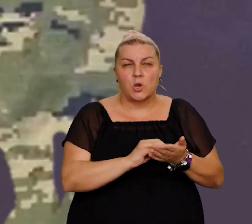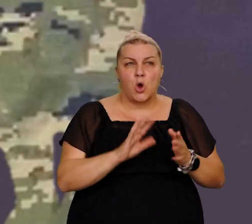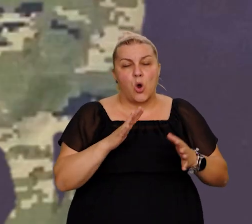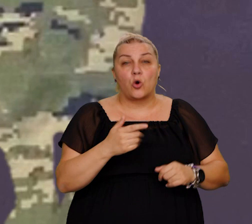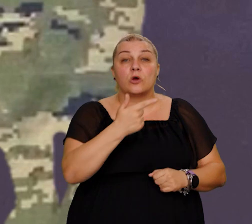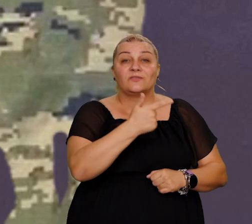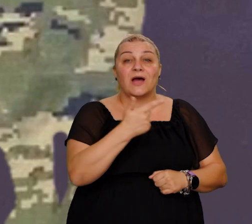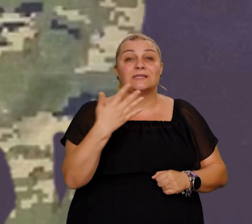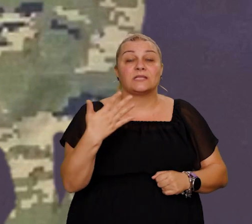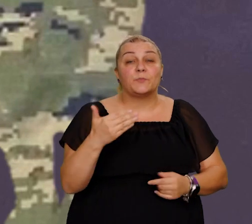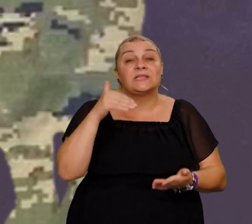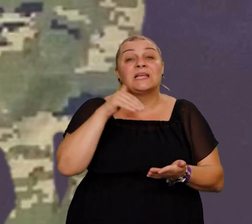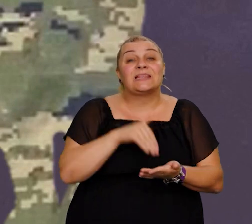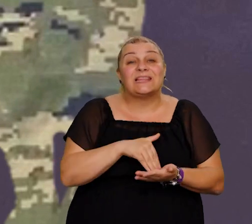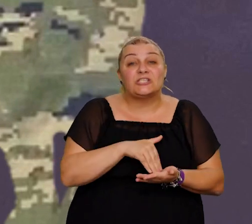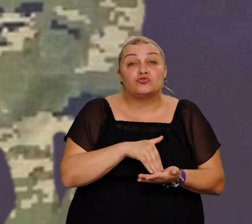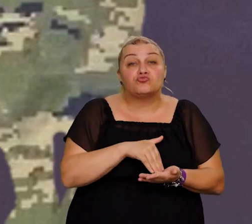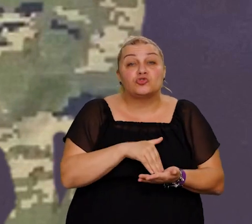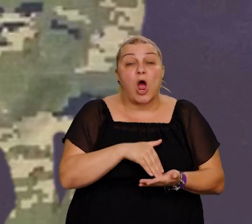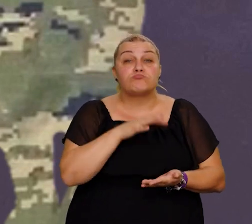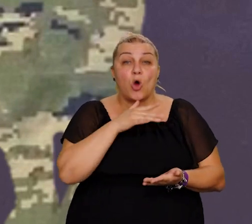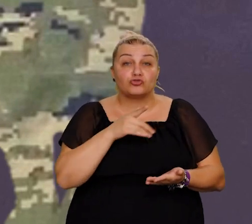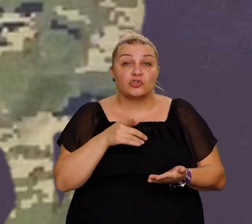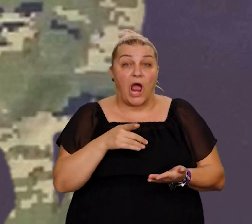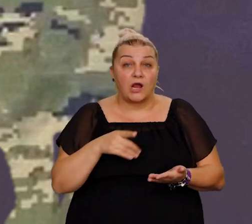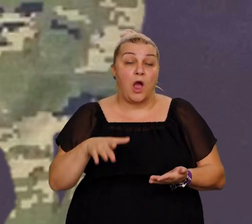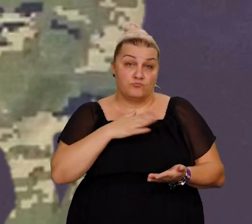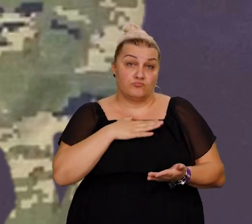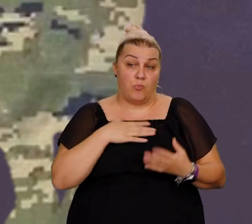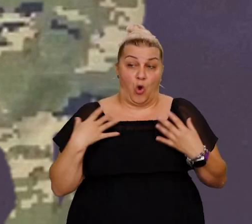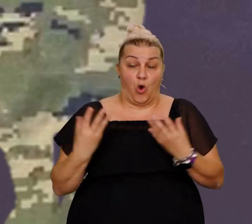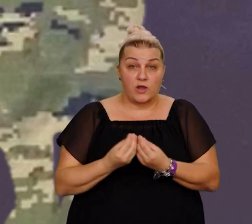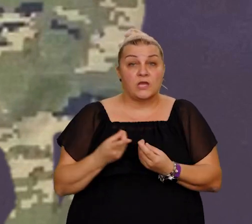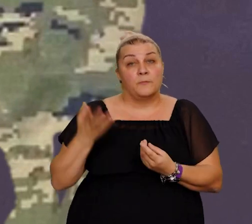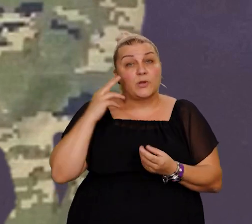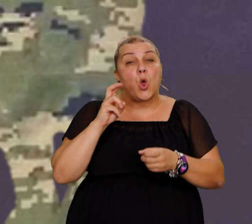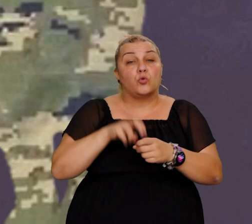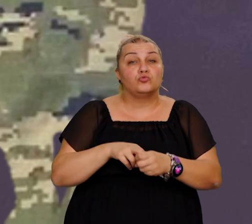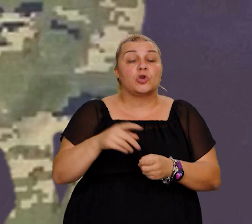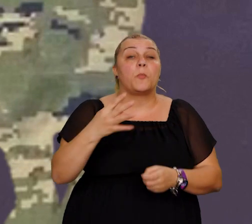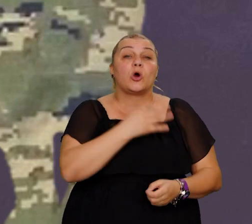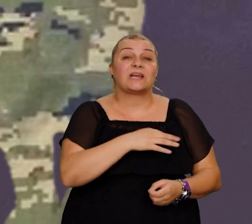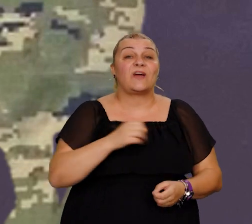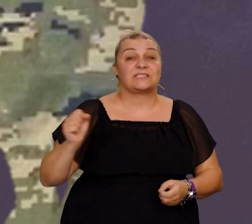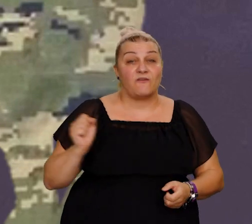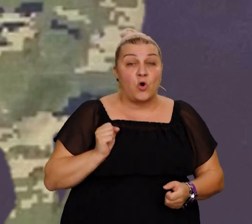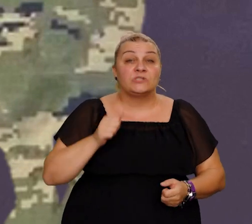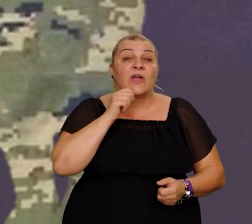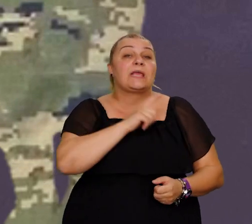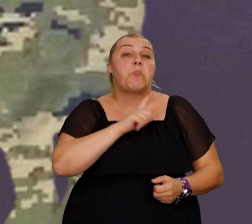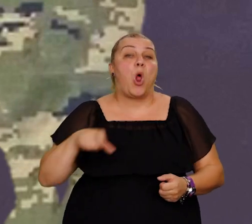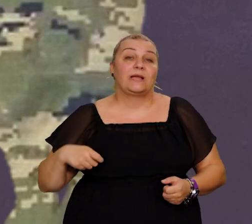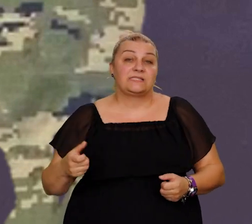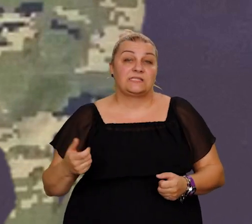oko 25.000 Bošnjaka, odnosno mojih sunarodnjaka, je bilo u postrojbama Hrvatske vojske i Ministarstva